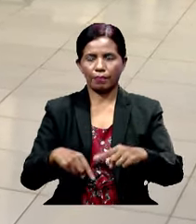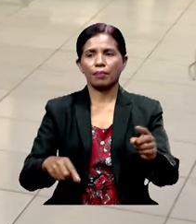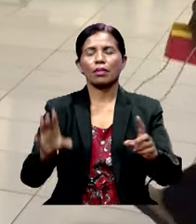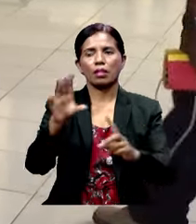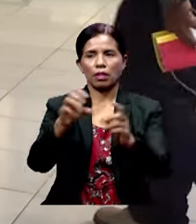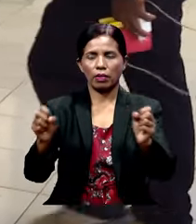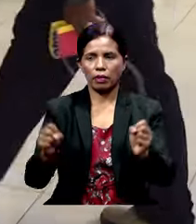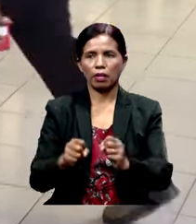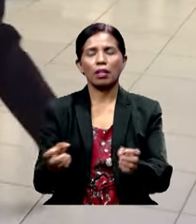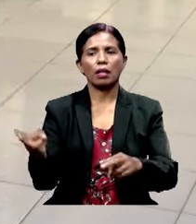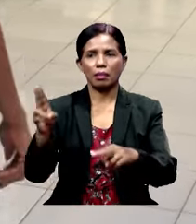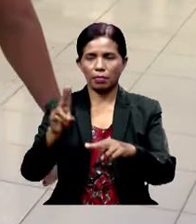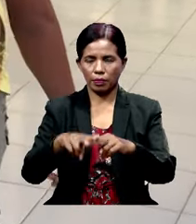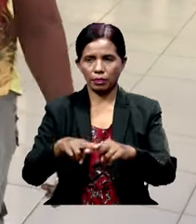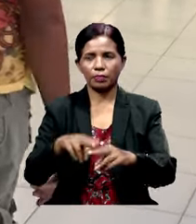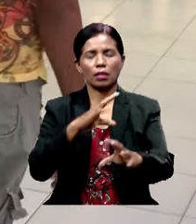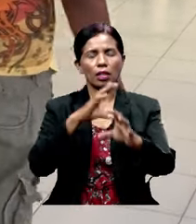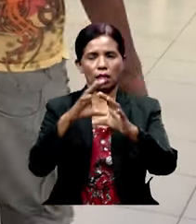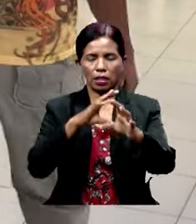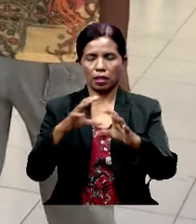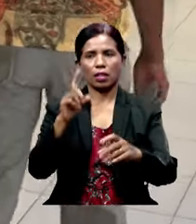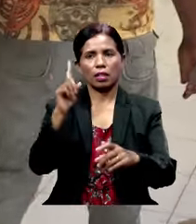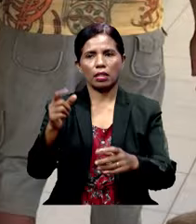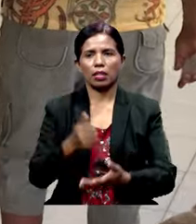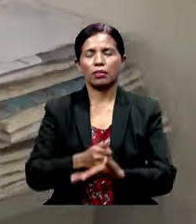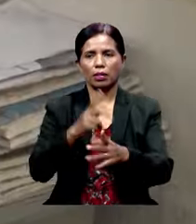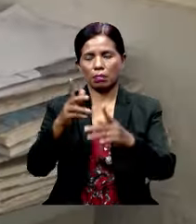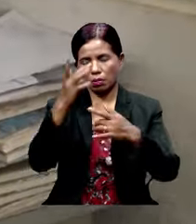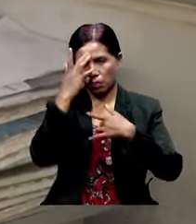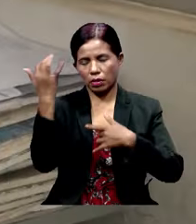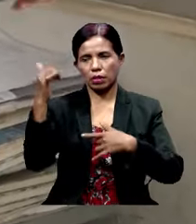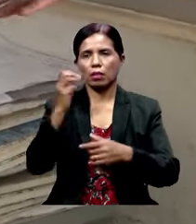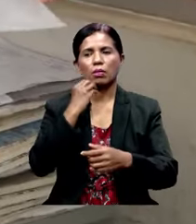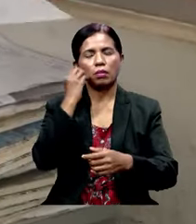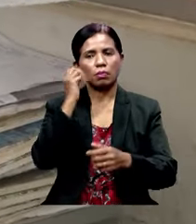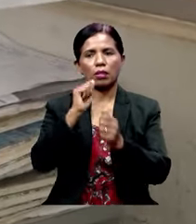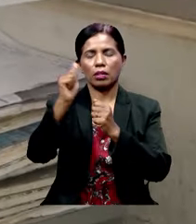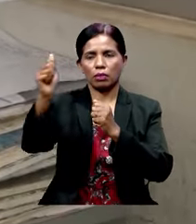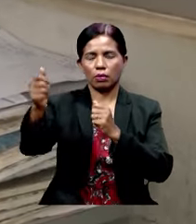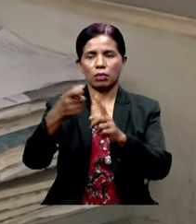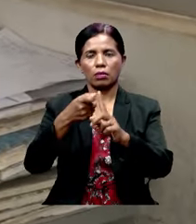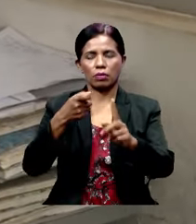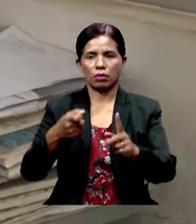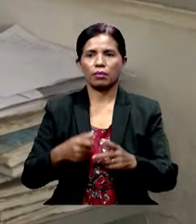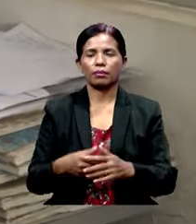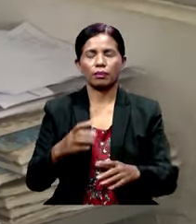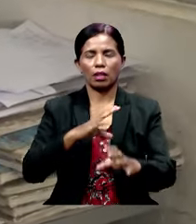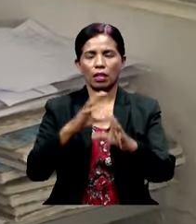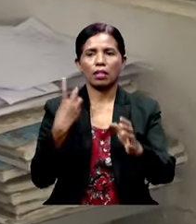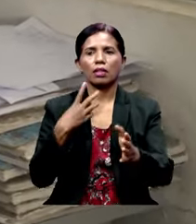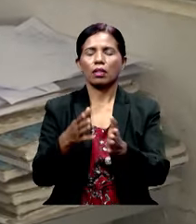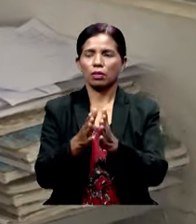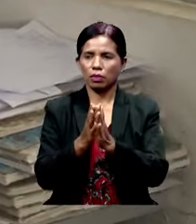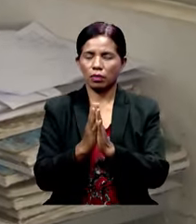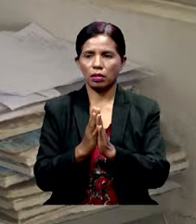Saúde Mos Husu atualmente tan kareta multifunksion kuri atende paciente sira ne behela dok husi Centro Saúde. Kareta ne ita husu